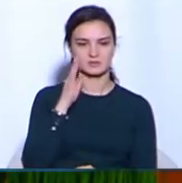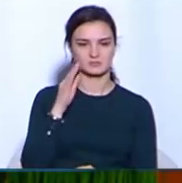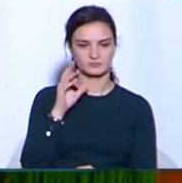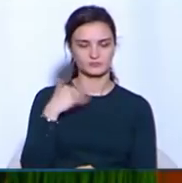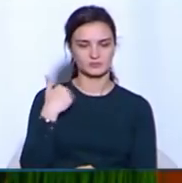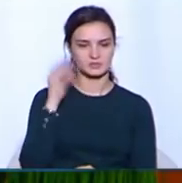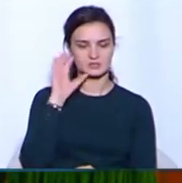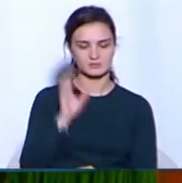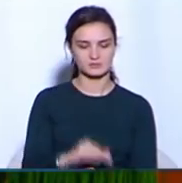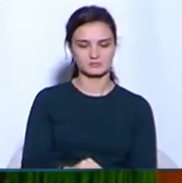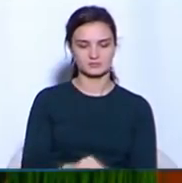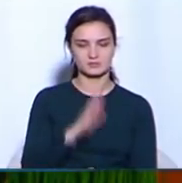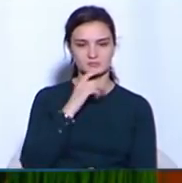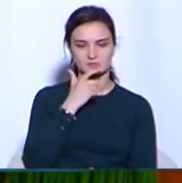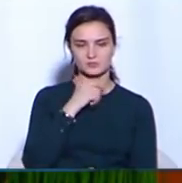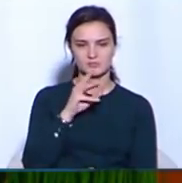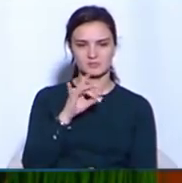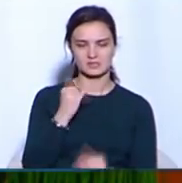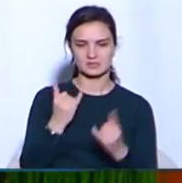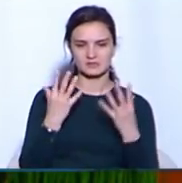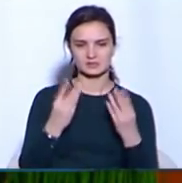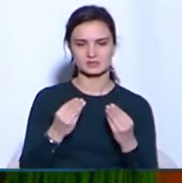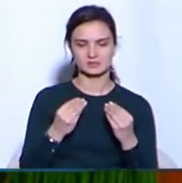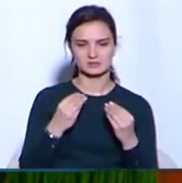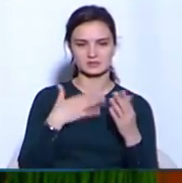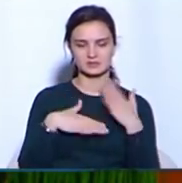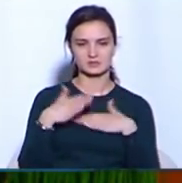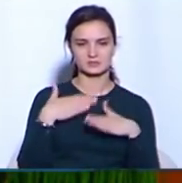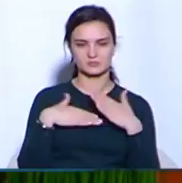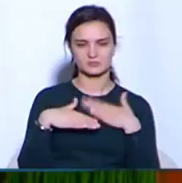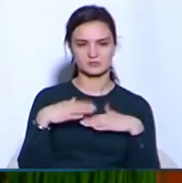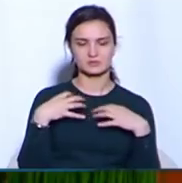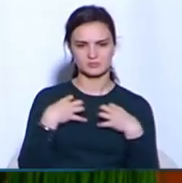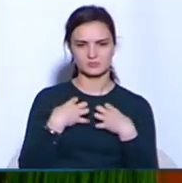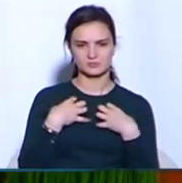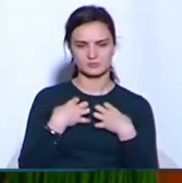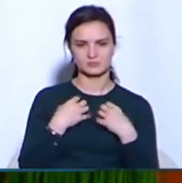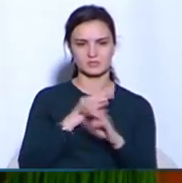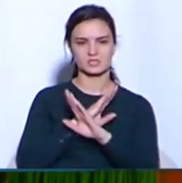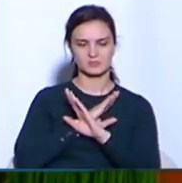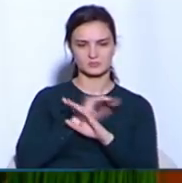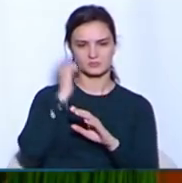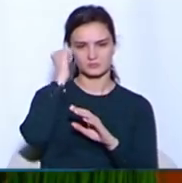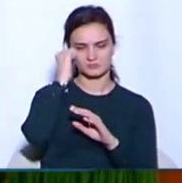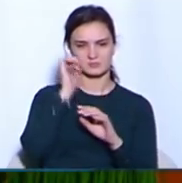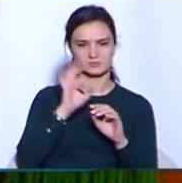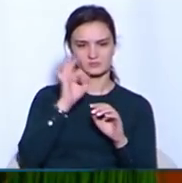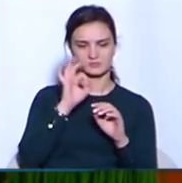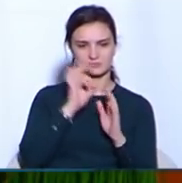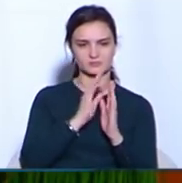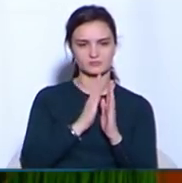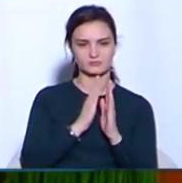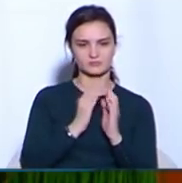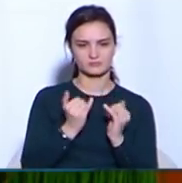გისმენთ. დილამშვიდობისა, ქალბატონო მარი. დღევანდელი დღეს სასიხარულოც არის და სამწუხაროც გარდაცვლილი ადამიანების გამო. ღმერთ